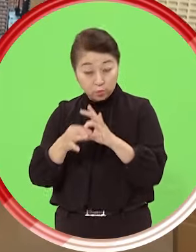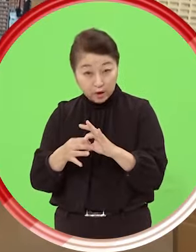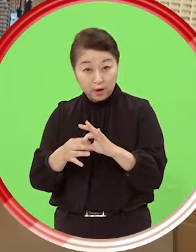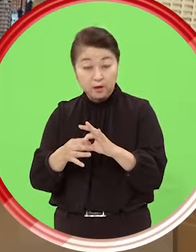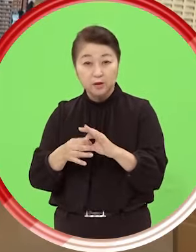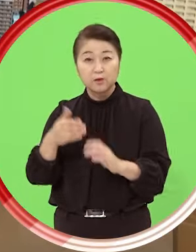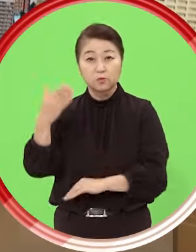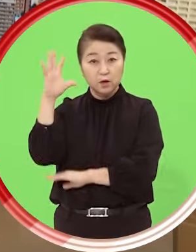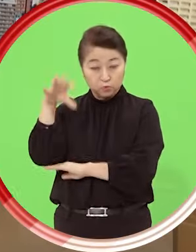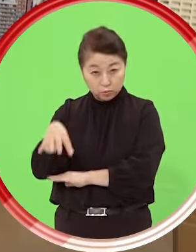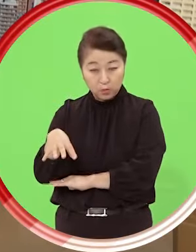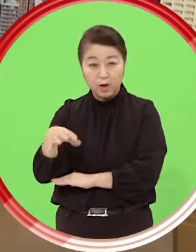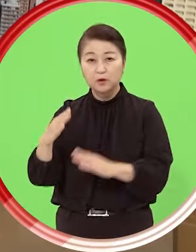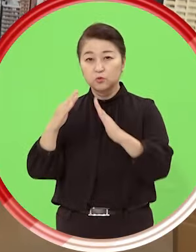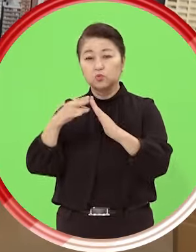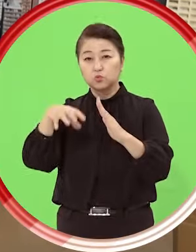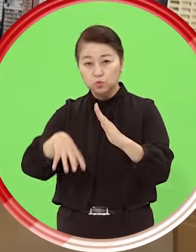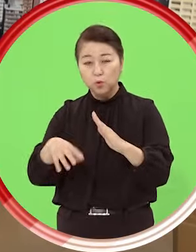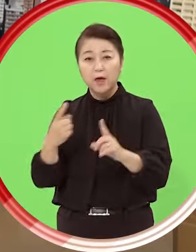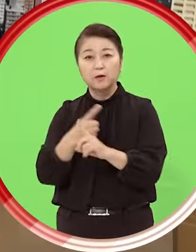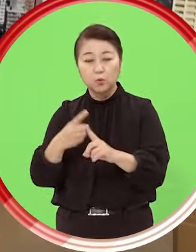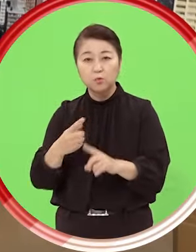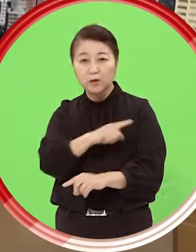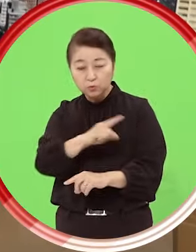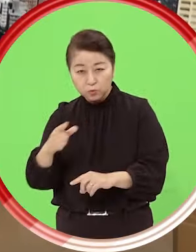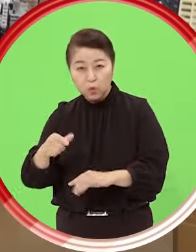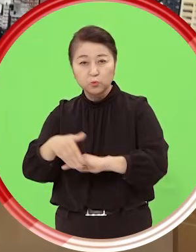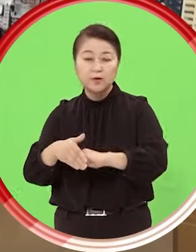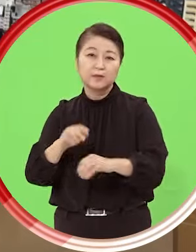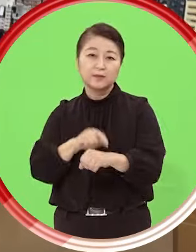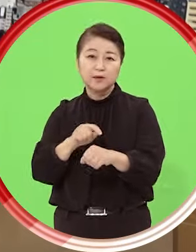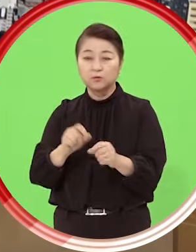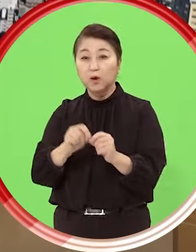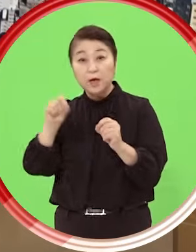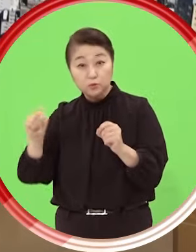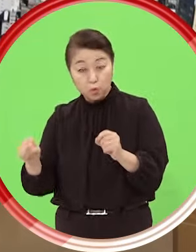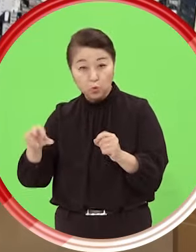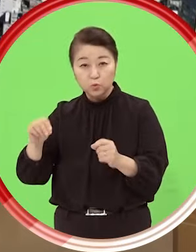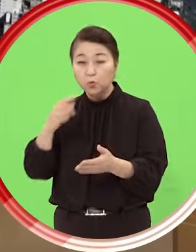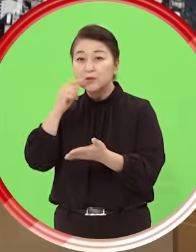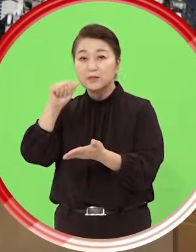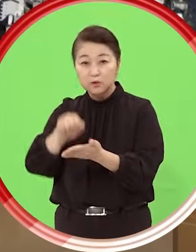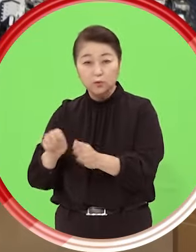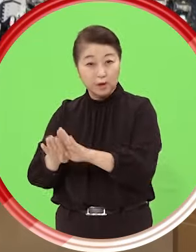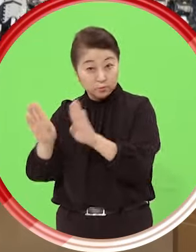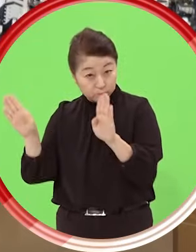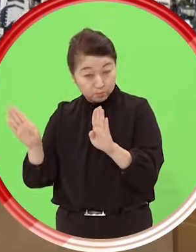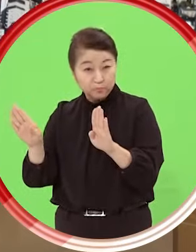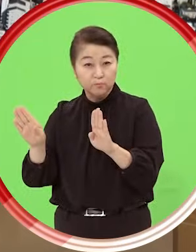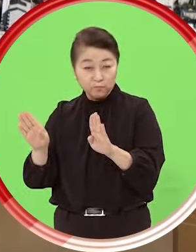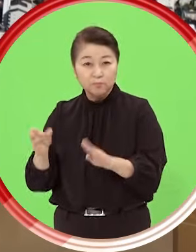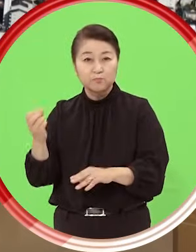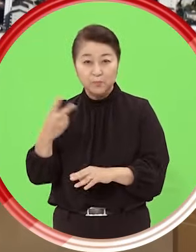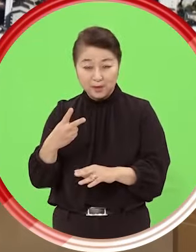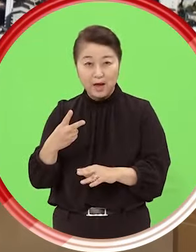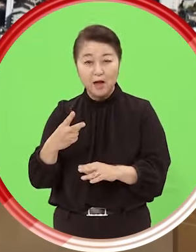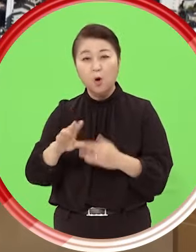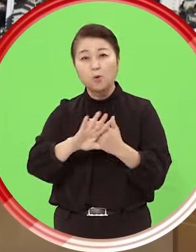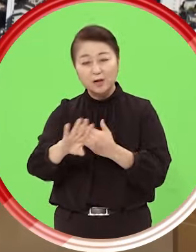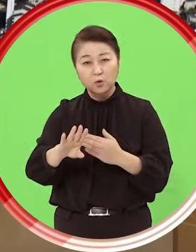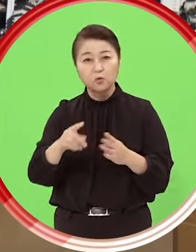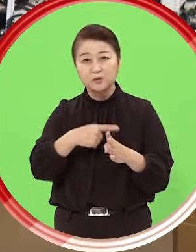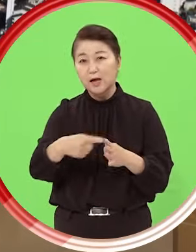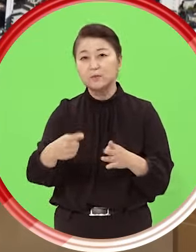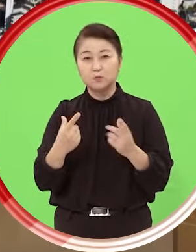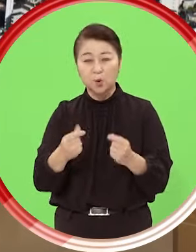所では住所変更に伴う受付時間を延長したり、土日に開庁して対応します。また窓口以